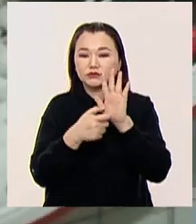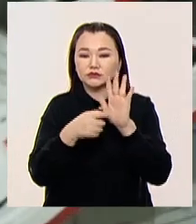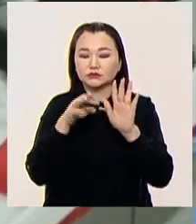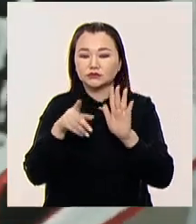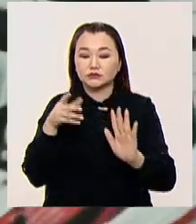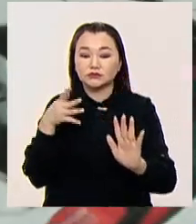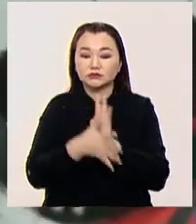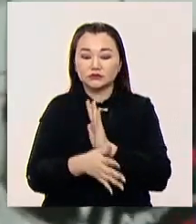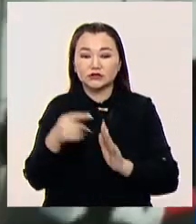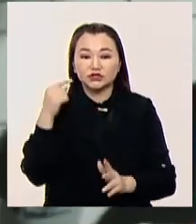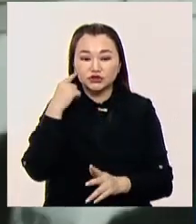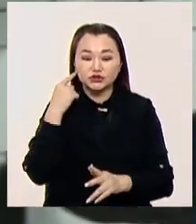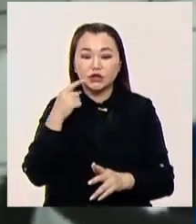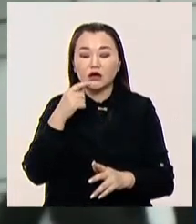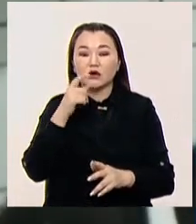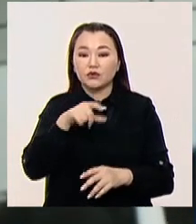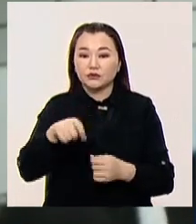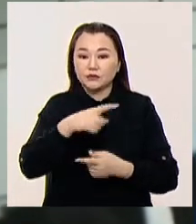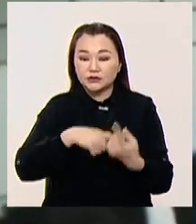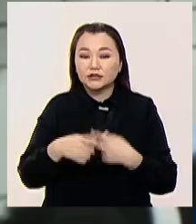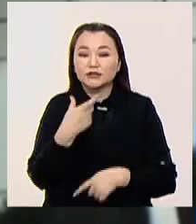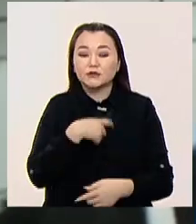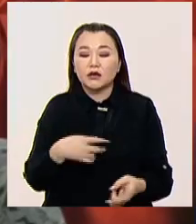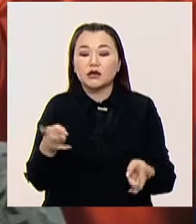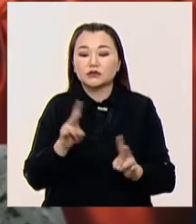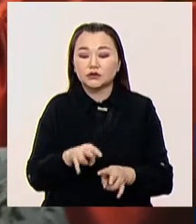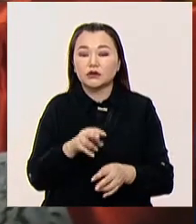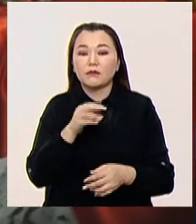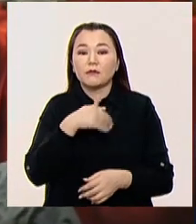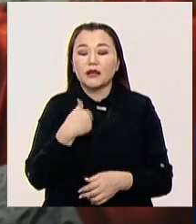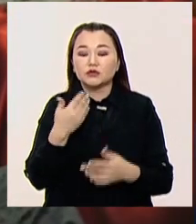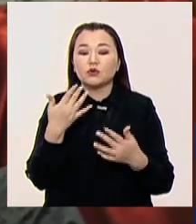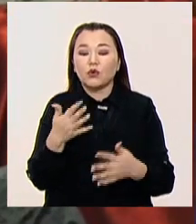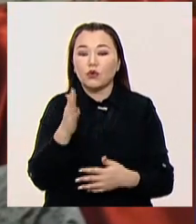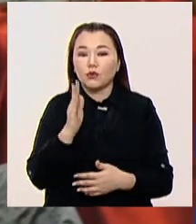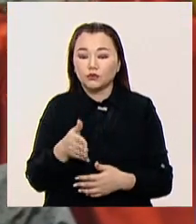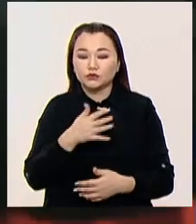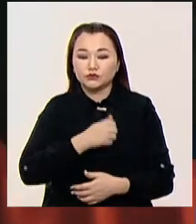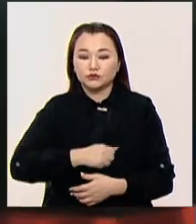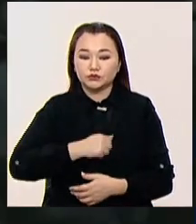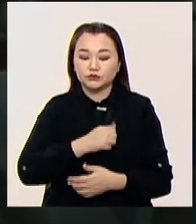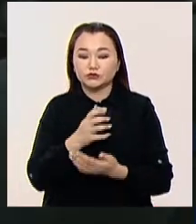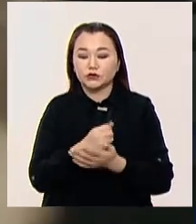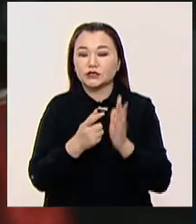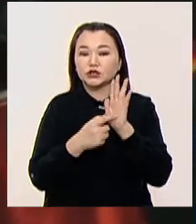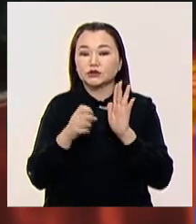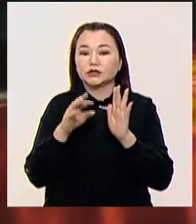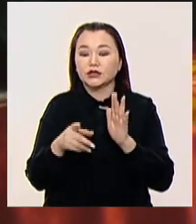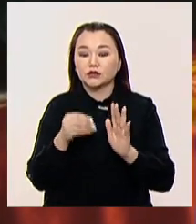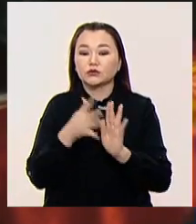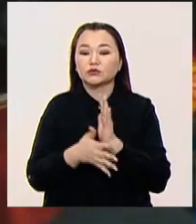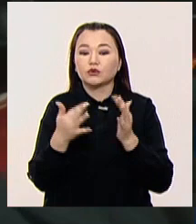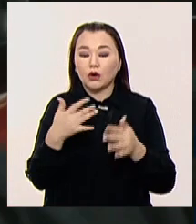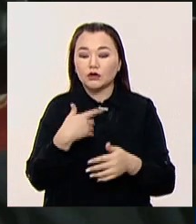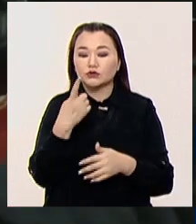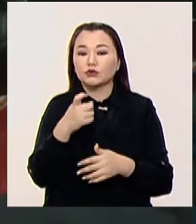дегенді естіген кәсіпкерлер сонда өзімізге қалатын таза пайда қанша болмақ деп ашынады. 700 теңге кеткенде мен мысалы мен жерде мысалы